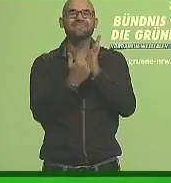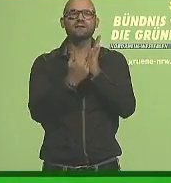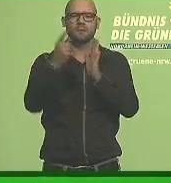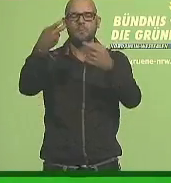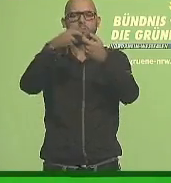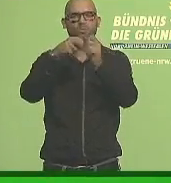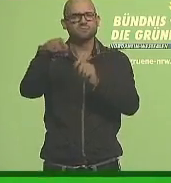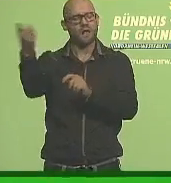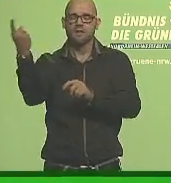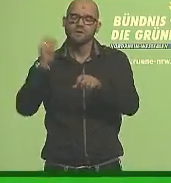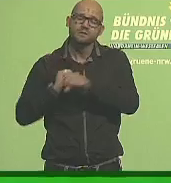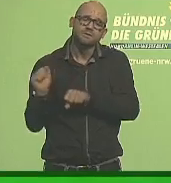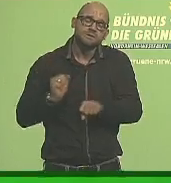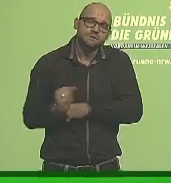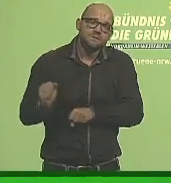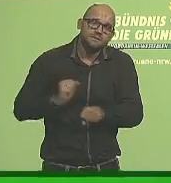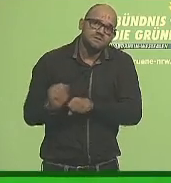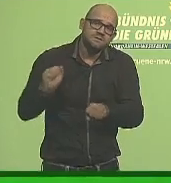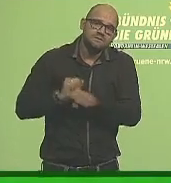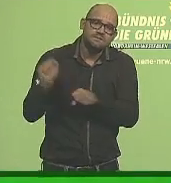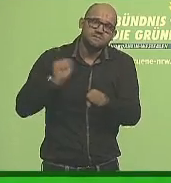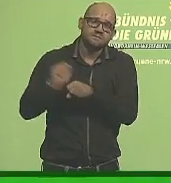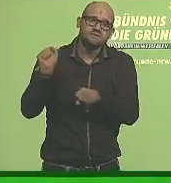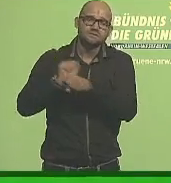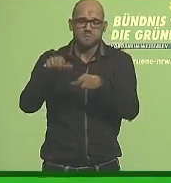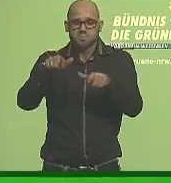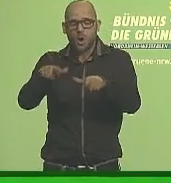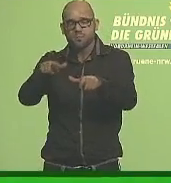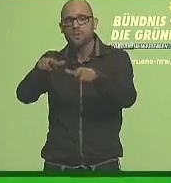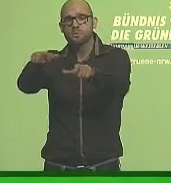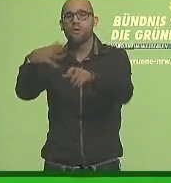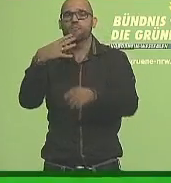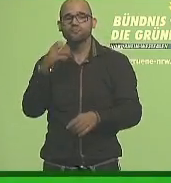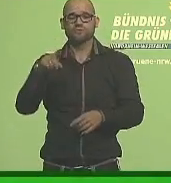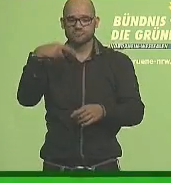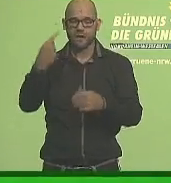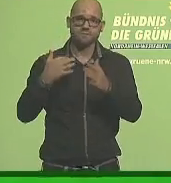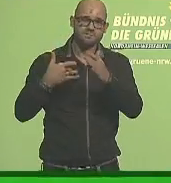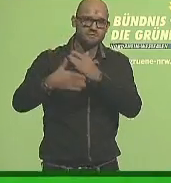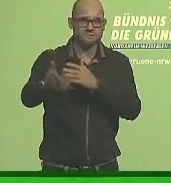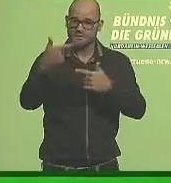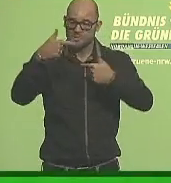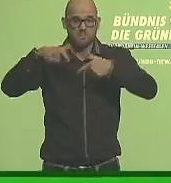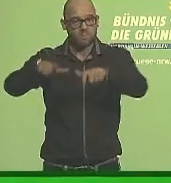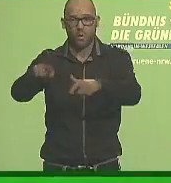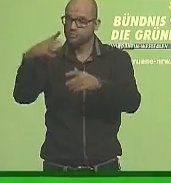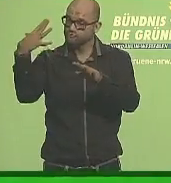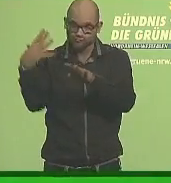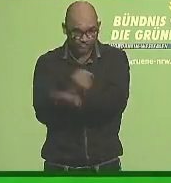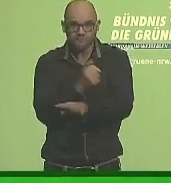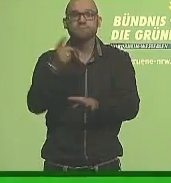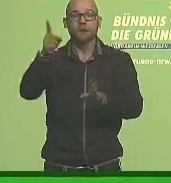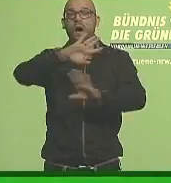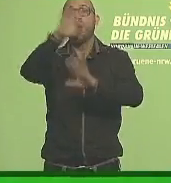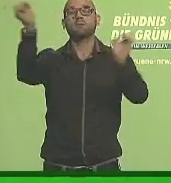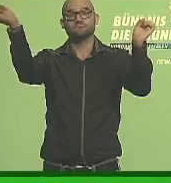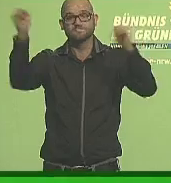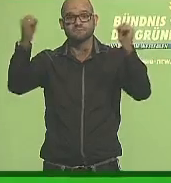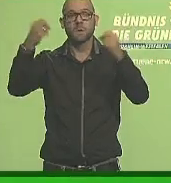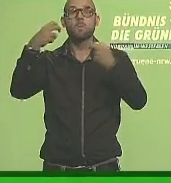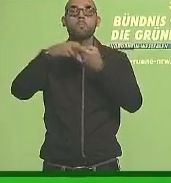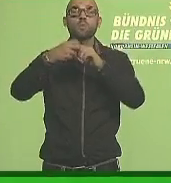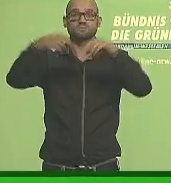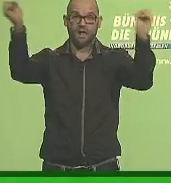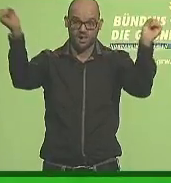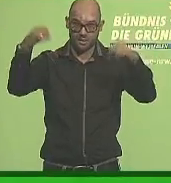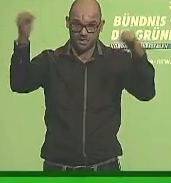wollte das verhindern. Dann konnte sie es nicht mehr verhindern und jetzt verhindert sie die Umsetzung. Im Wirtschaftsministerium, da glühen die Rechner,